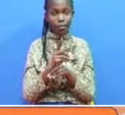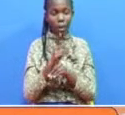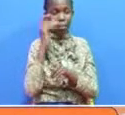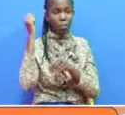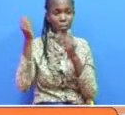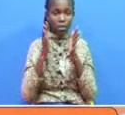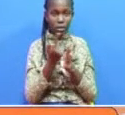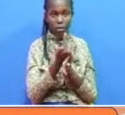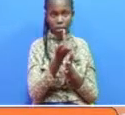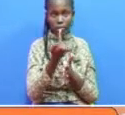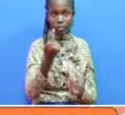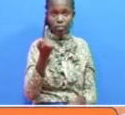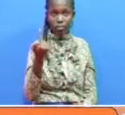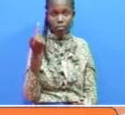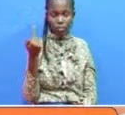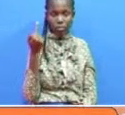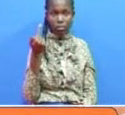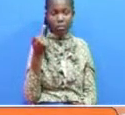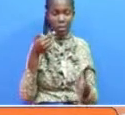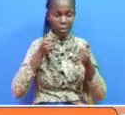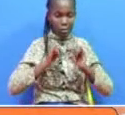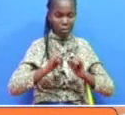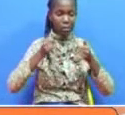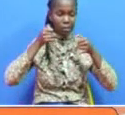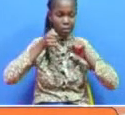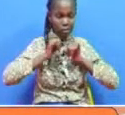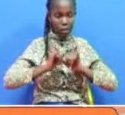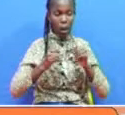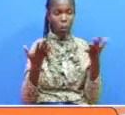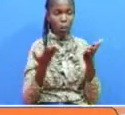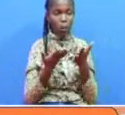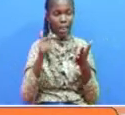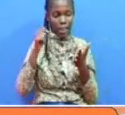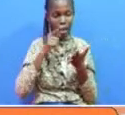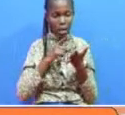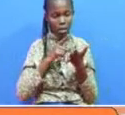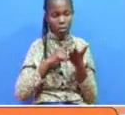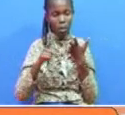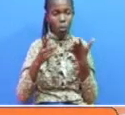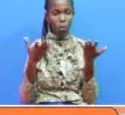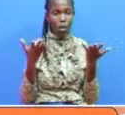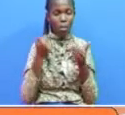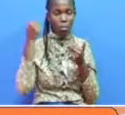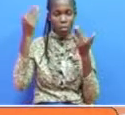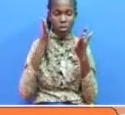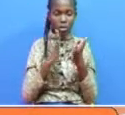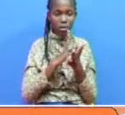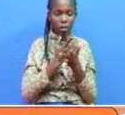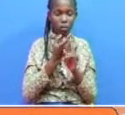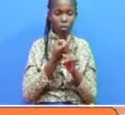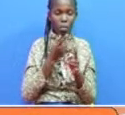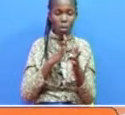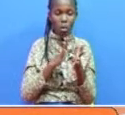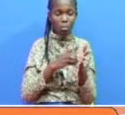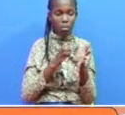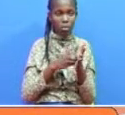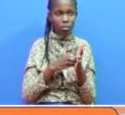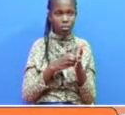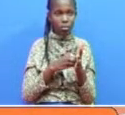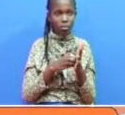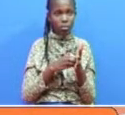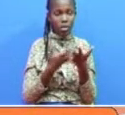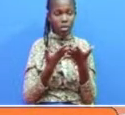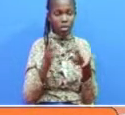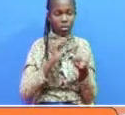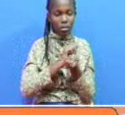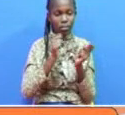muteti nukoneka aikusisi angaliko iyake wala no chumwani kiki udhela wala ateti amwekuma ukamba monekia maibindu wa